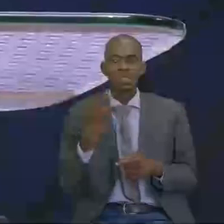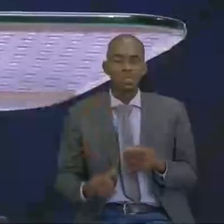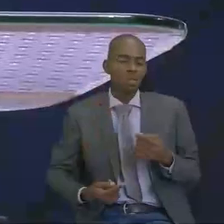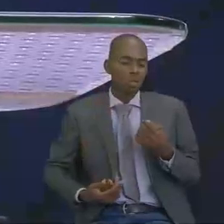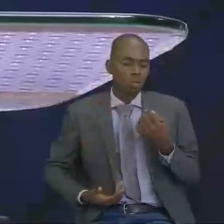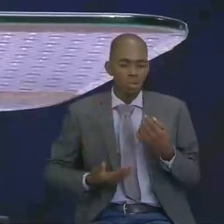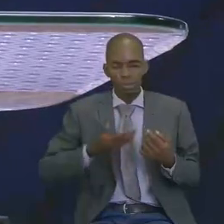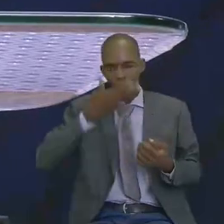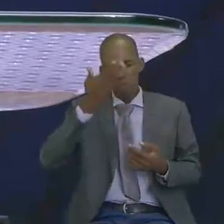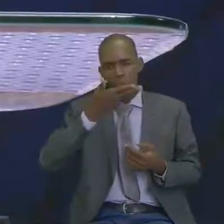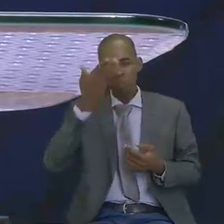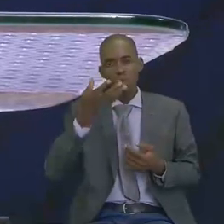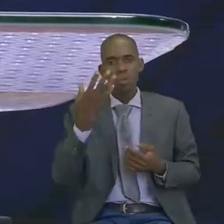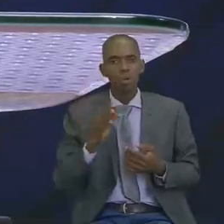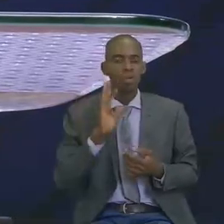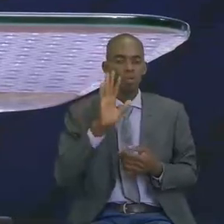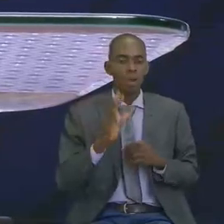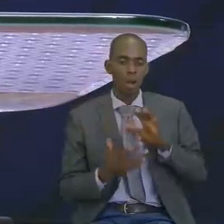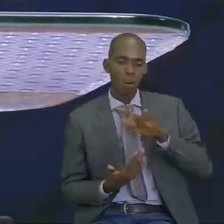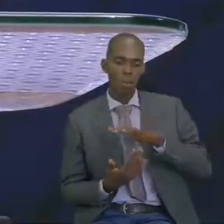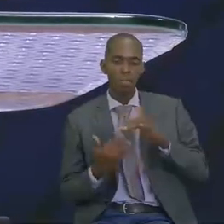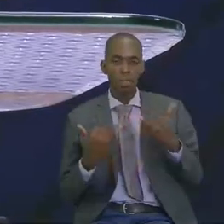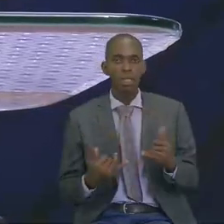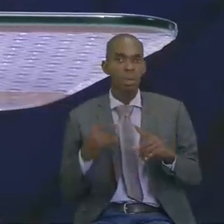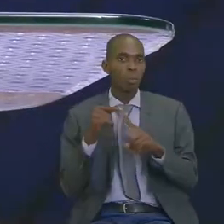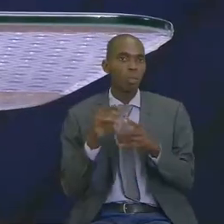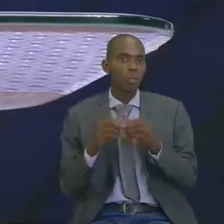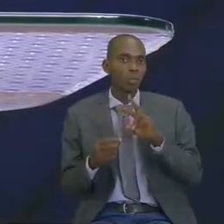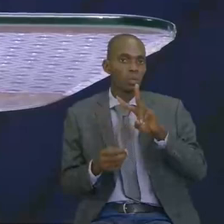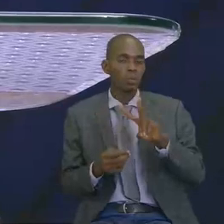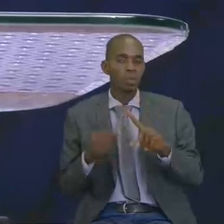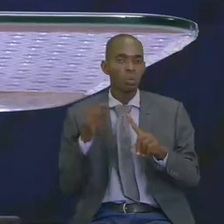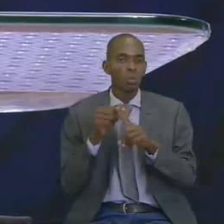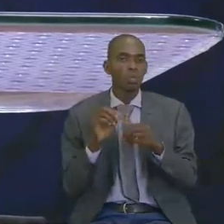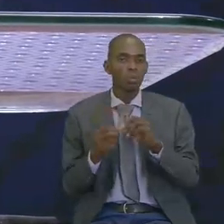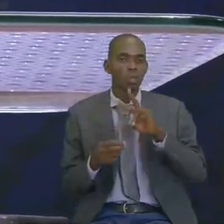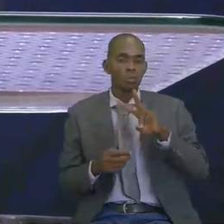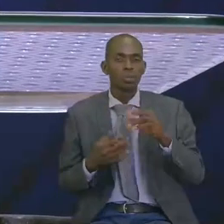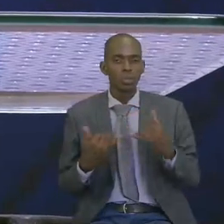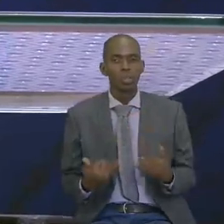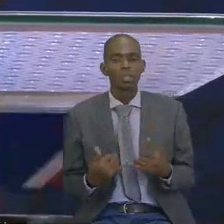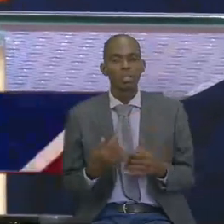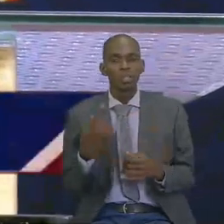fumée de son embrasement. Allons au deuxième point. Nous allons voir la